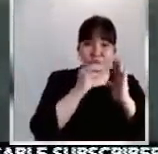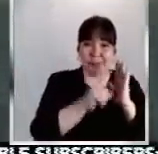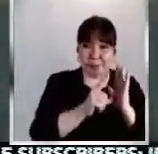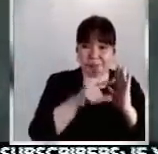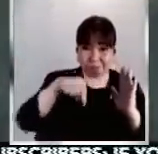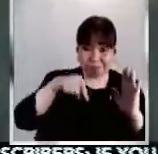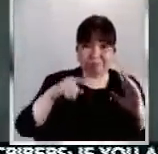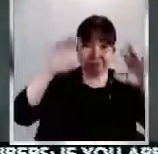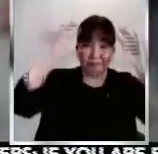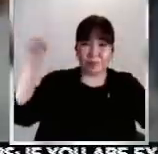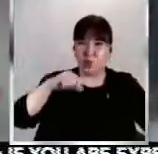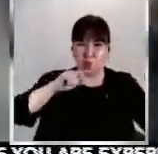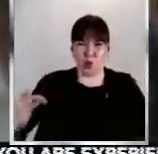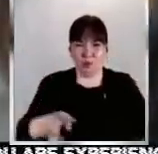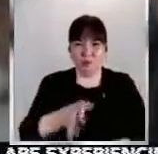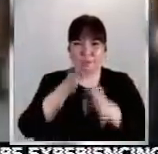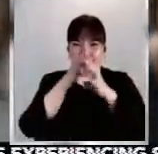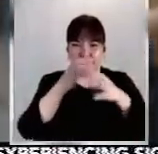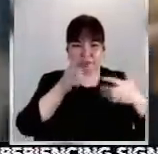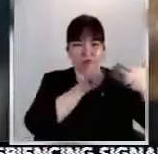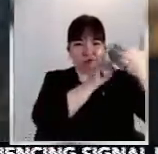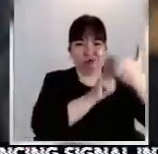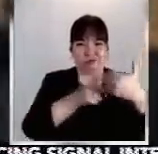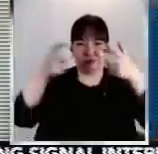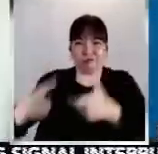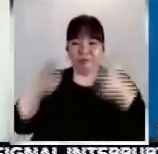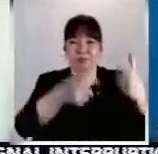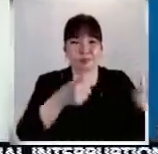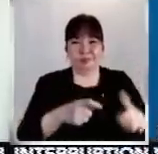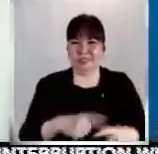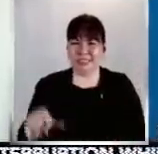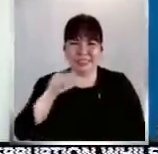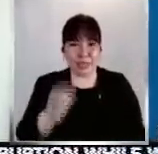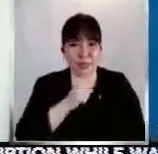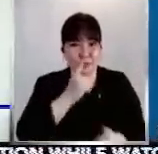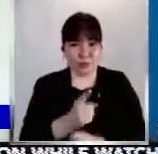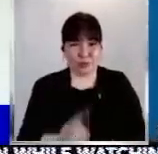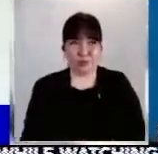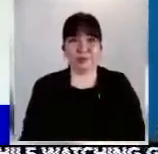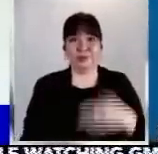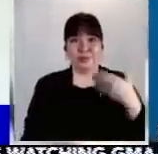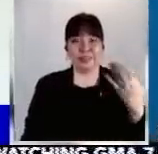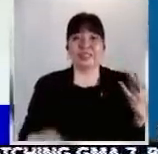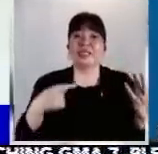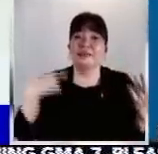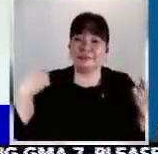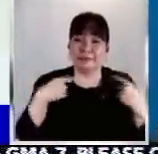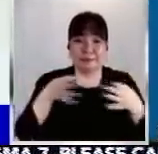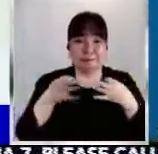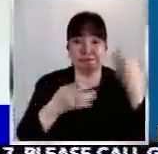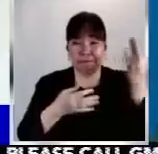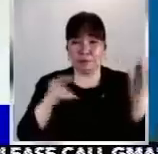hard lockdown ang buong bansa. Walang basehang chismis ayon sa palasyo. We are dealing with a real threat that